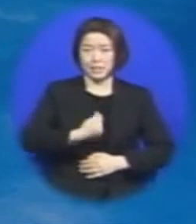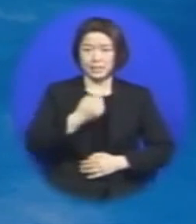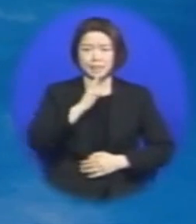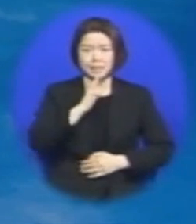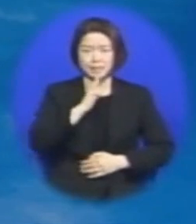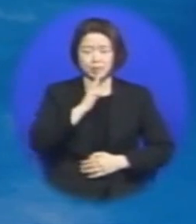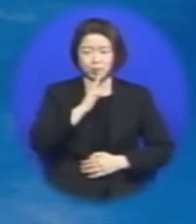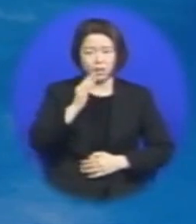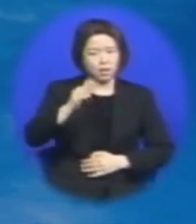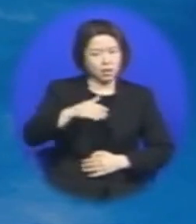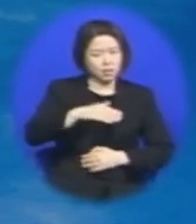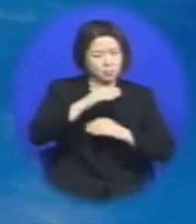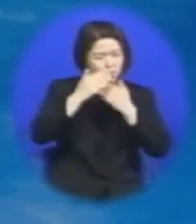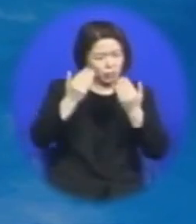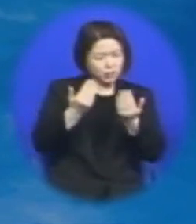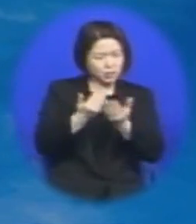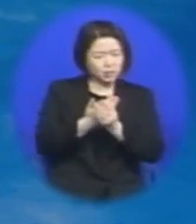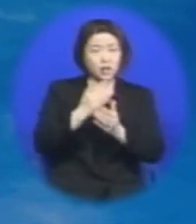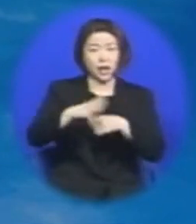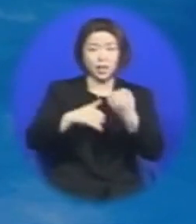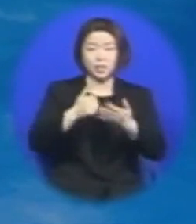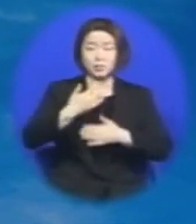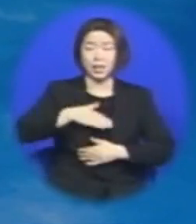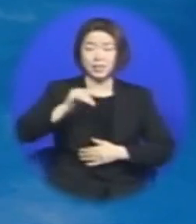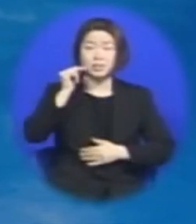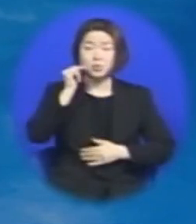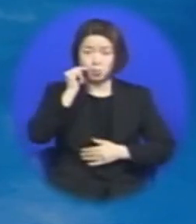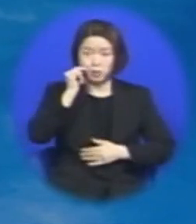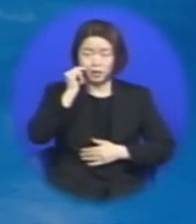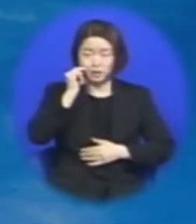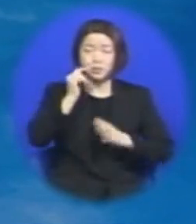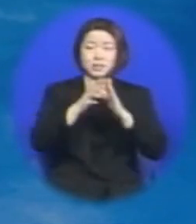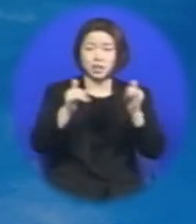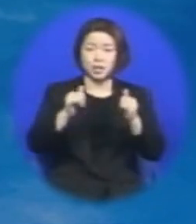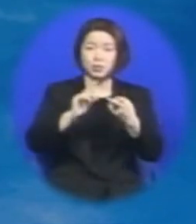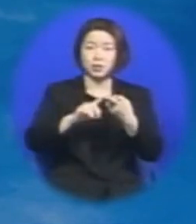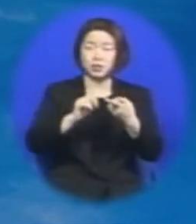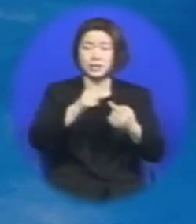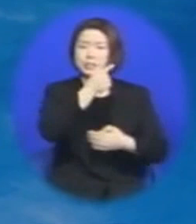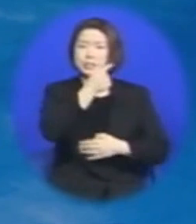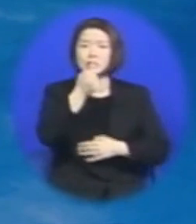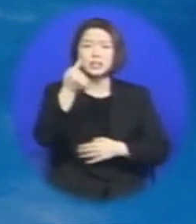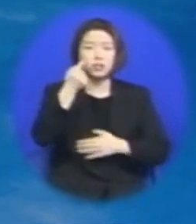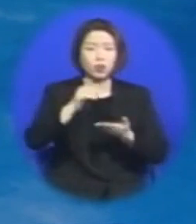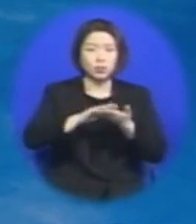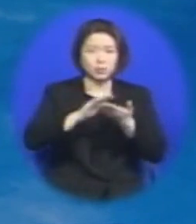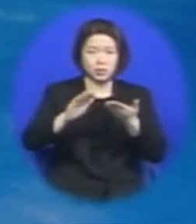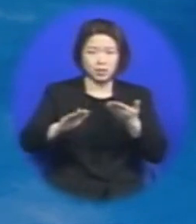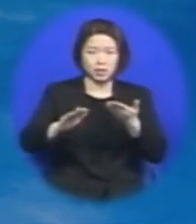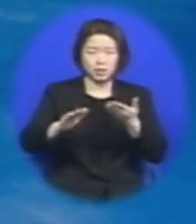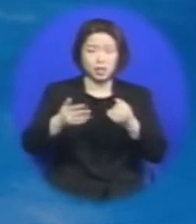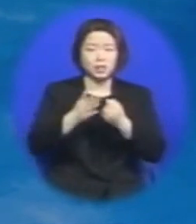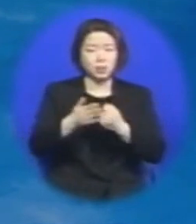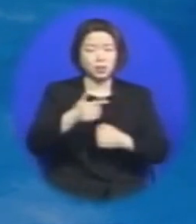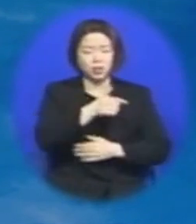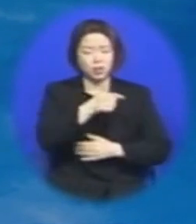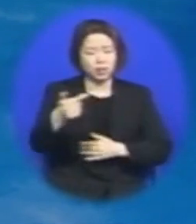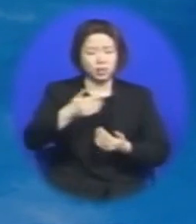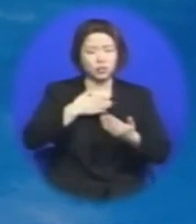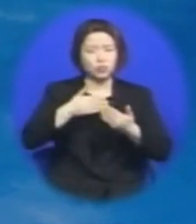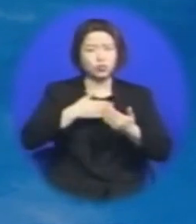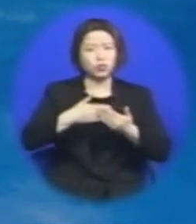전혀 하나님을 알지 못하는 그런 사람이라고 하는 증거이기도 하니까 대단히 두려움